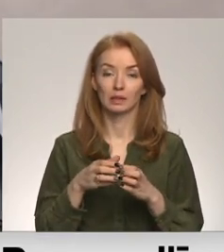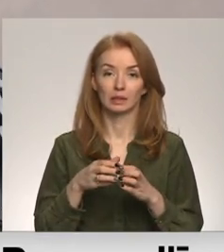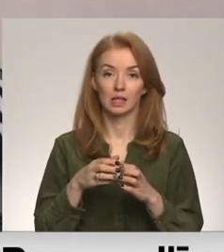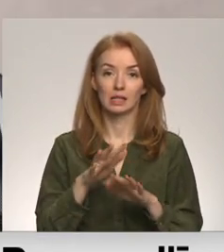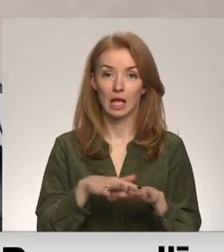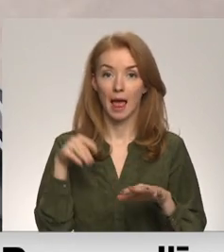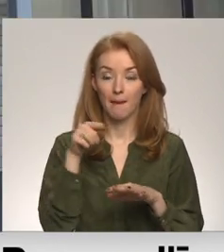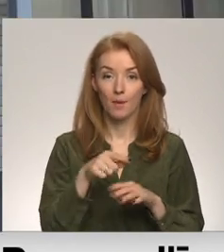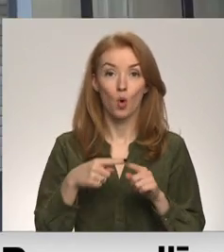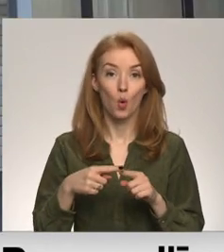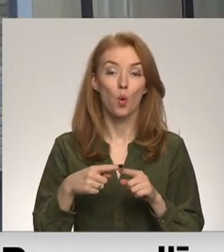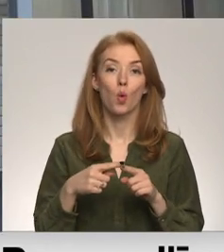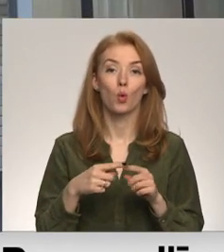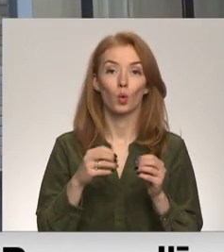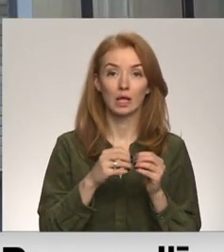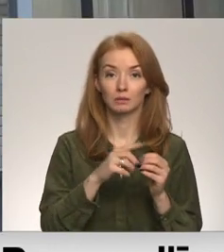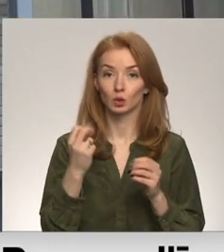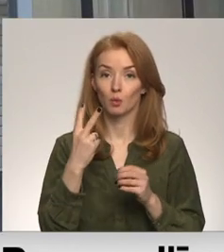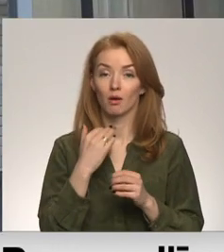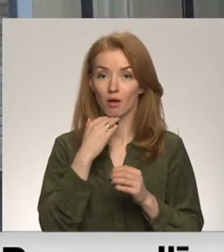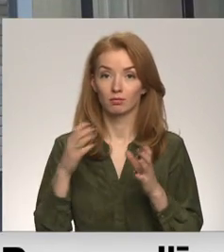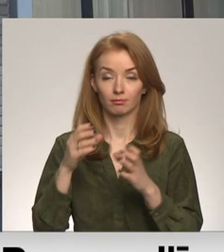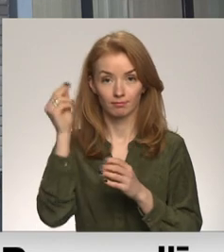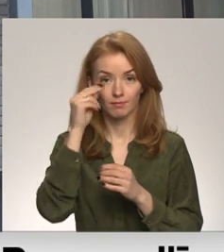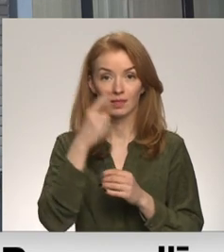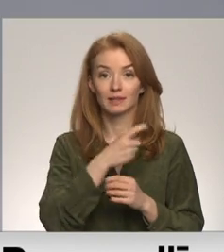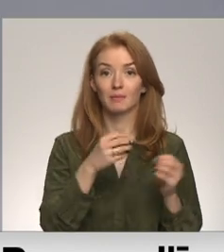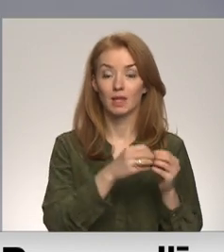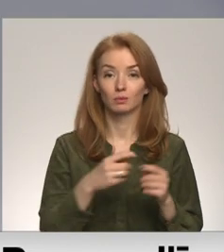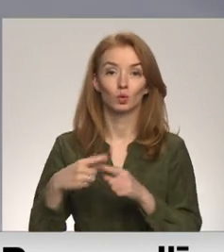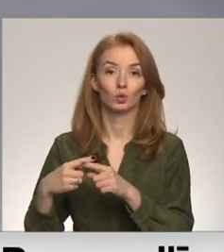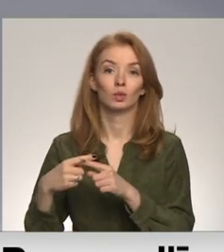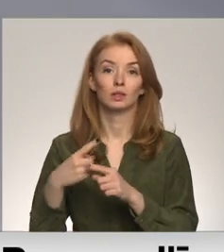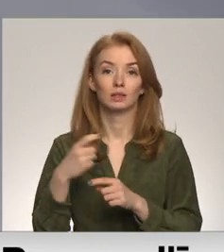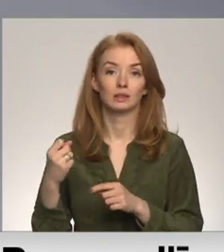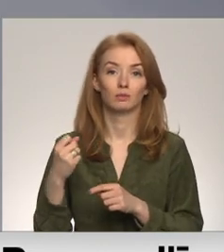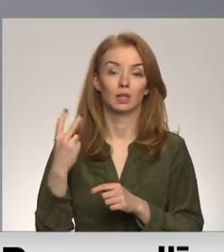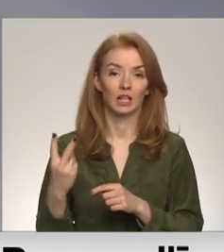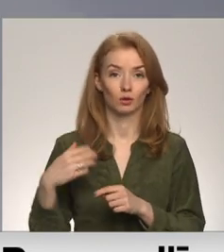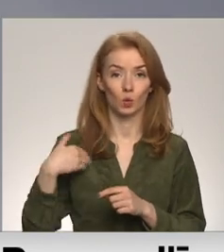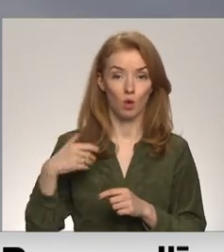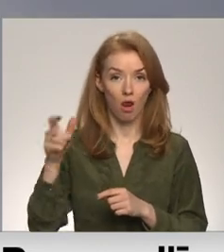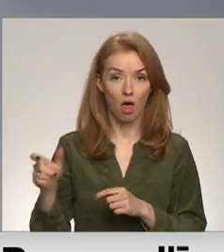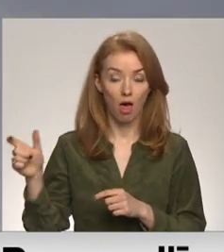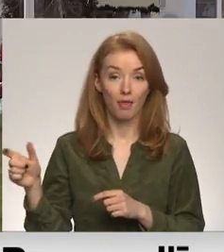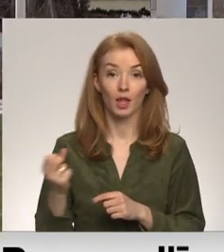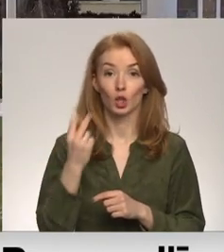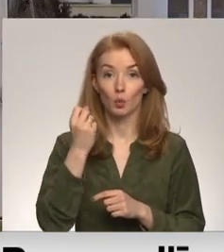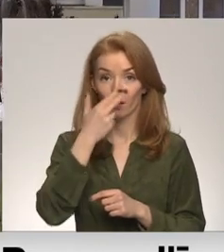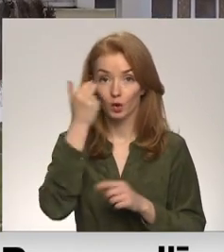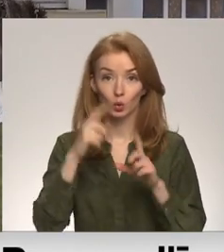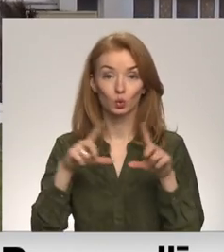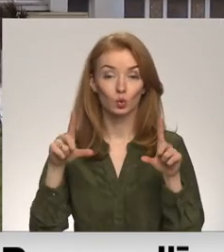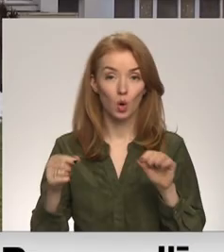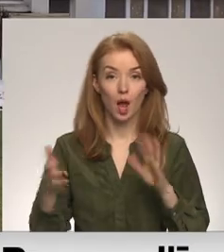Kopumā 10. un 12. Vidusskolā mācās attiecīgi 110 un 102 vidusskolēni. 12. Vidusskolā